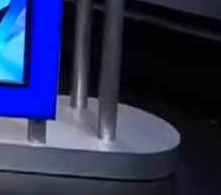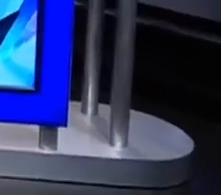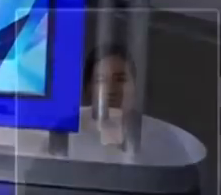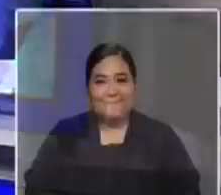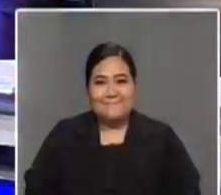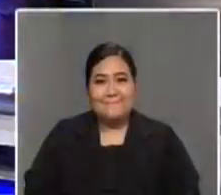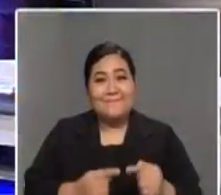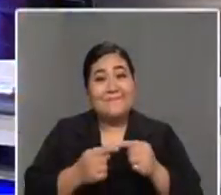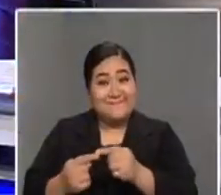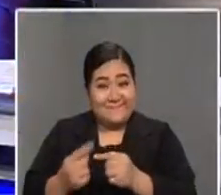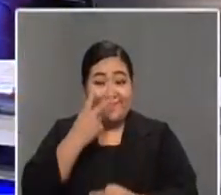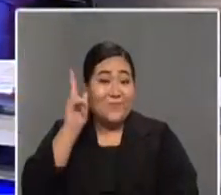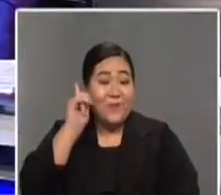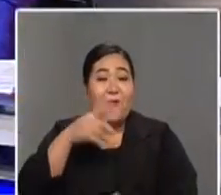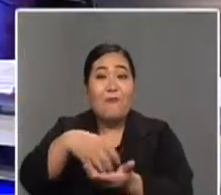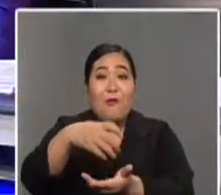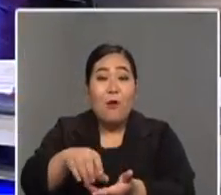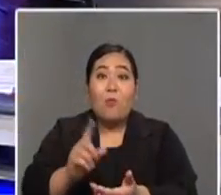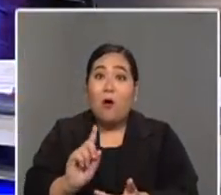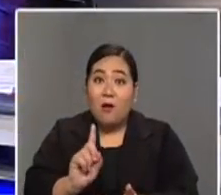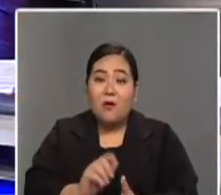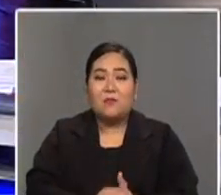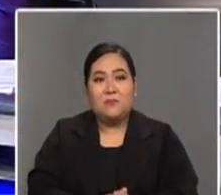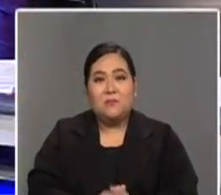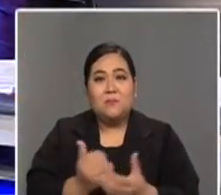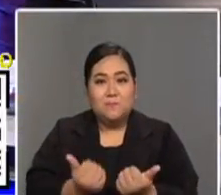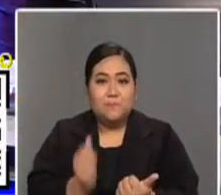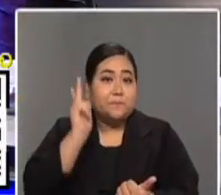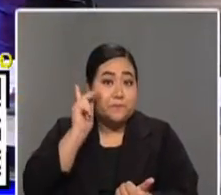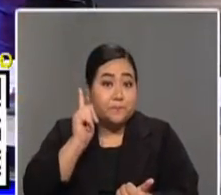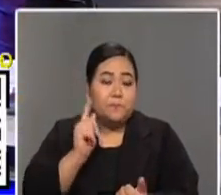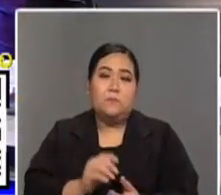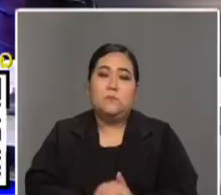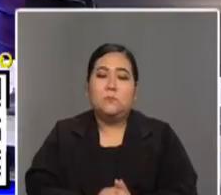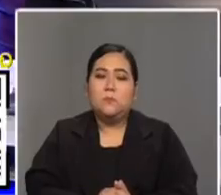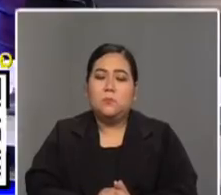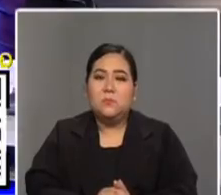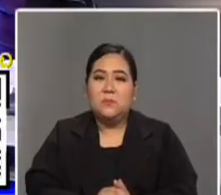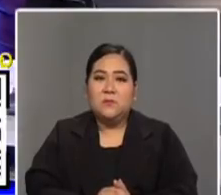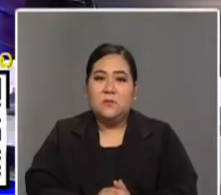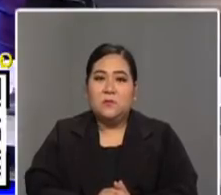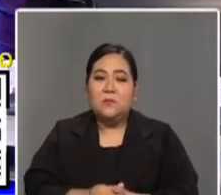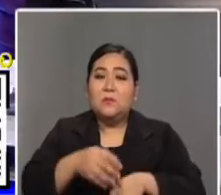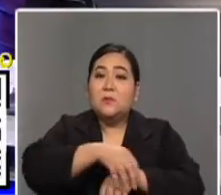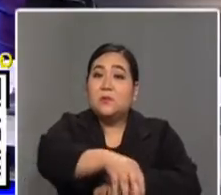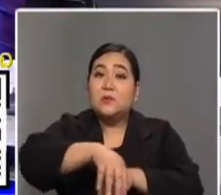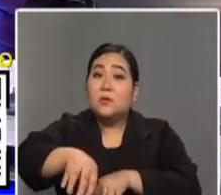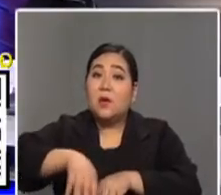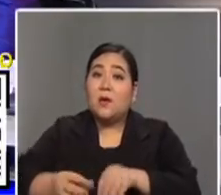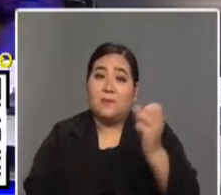กลับเข้ามานะคะมีข่าวเข้ามาล่าสุดเลยนะคะผลของการหารือระหว่างเครือข่ายขอคื